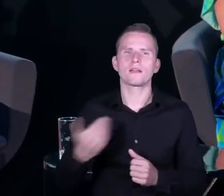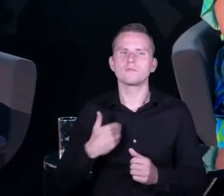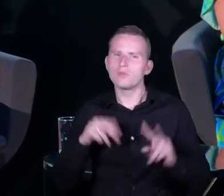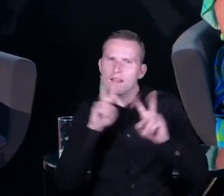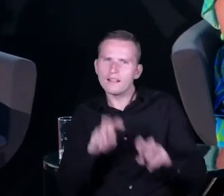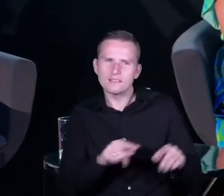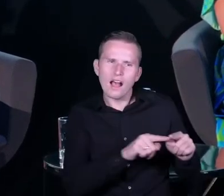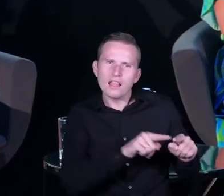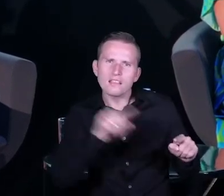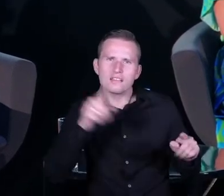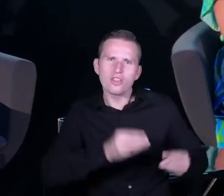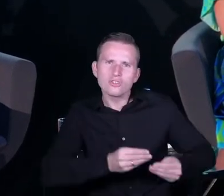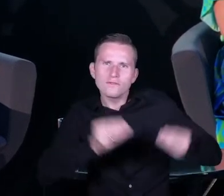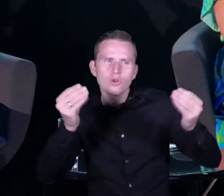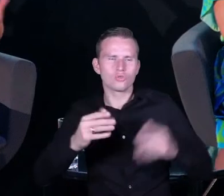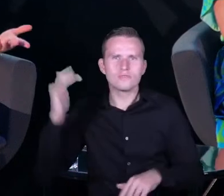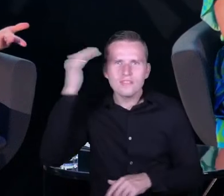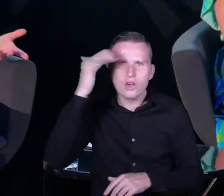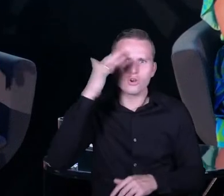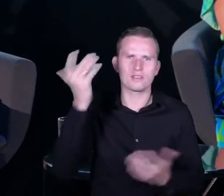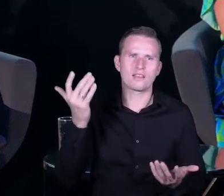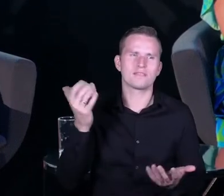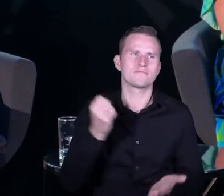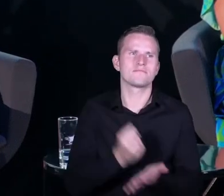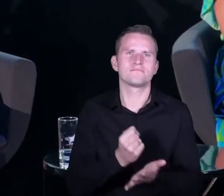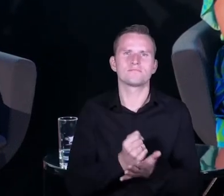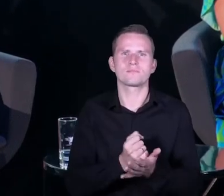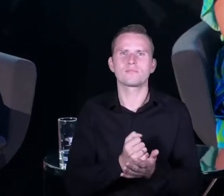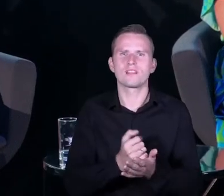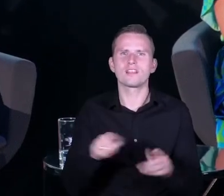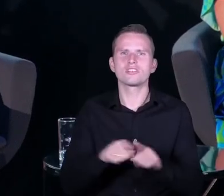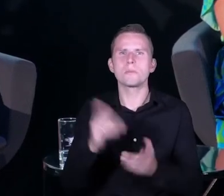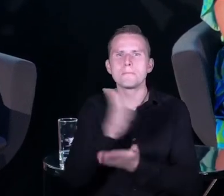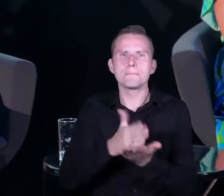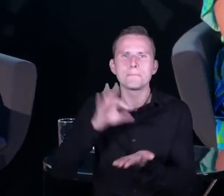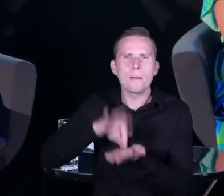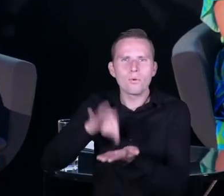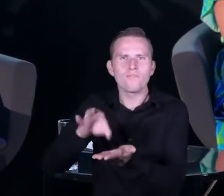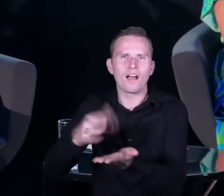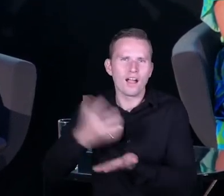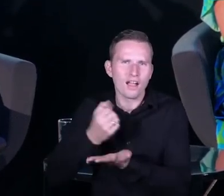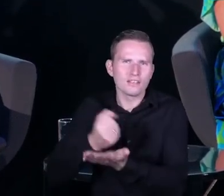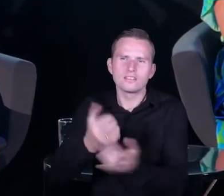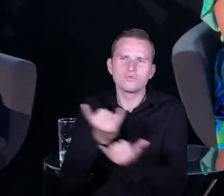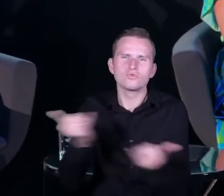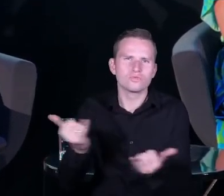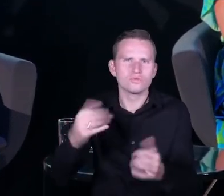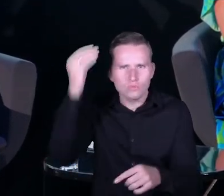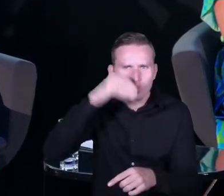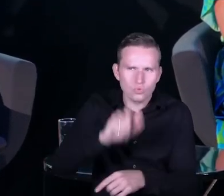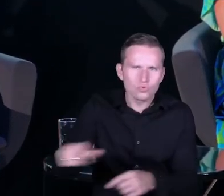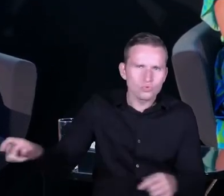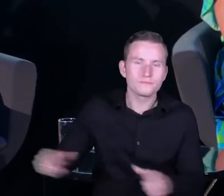rozwoju, całą teorię związaną z liniami i potem przy mapowaniu poszczególnych uczniów, zwróciliśmy uwagę na to, że no,